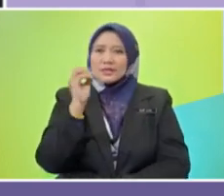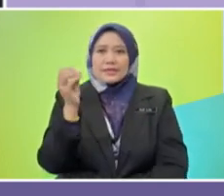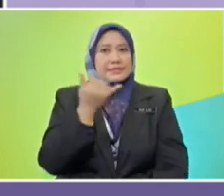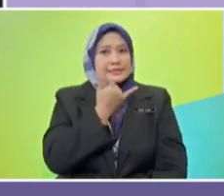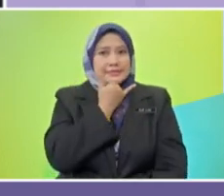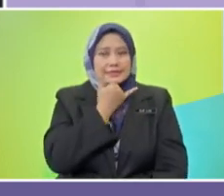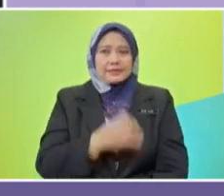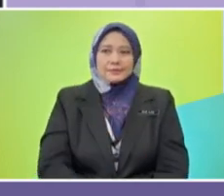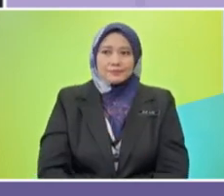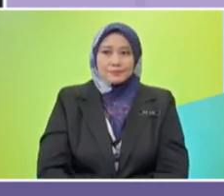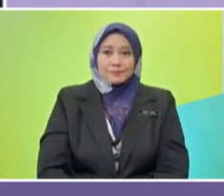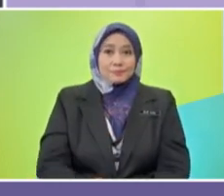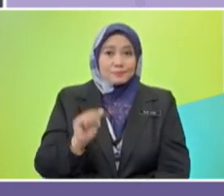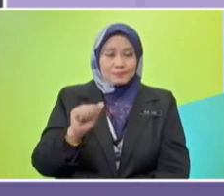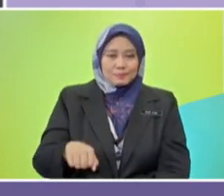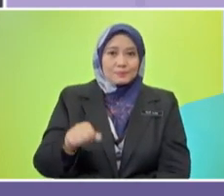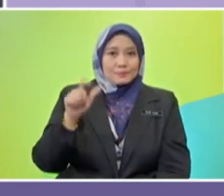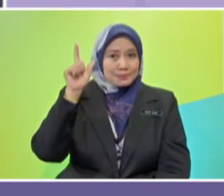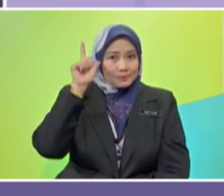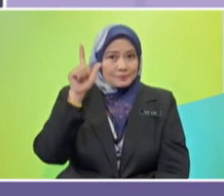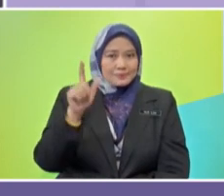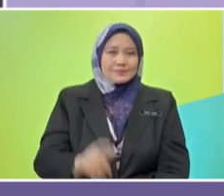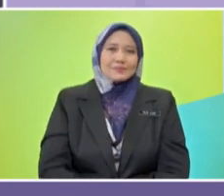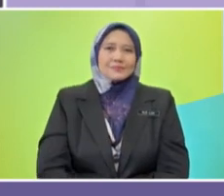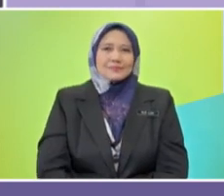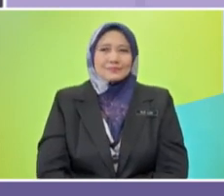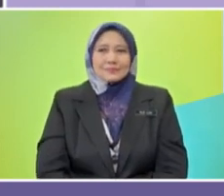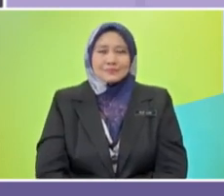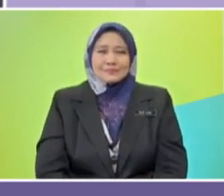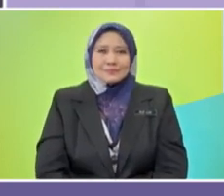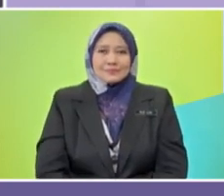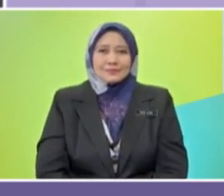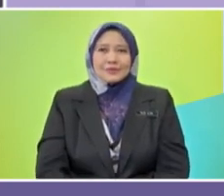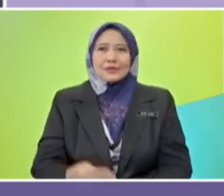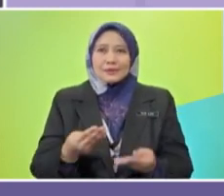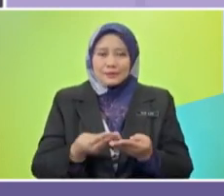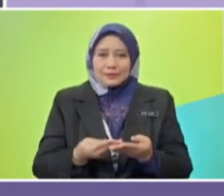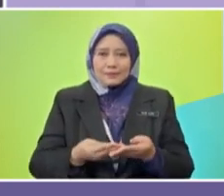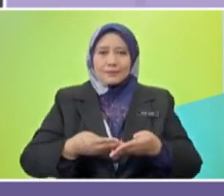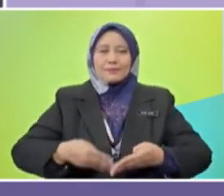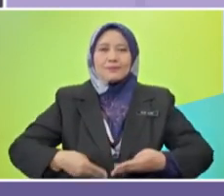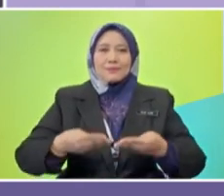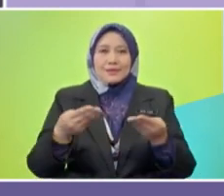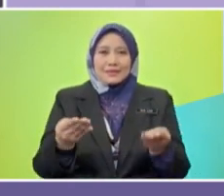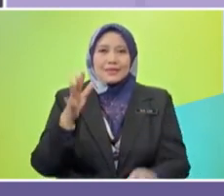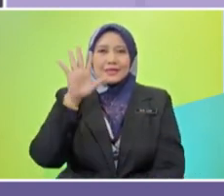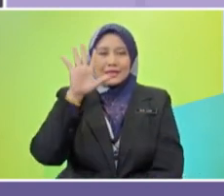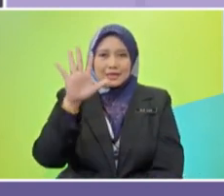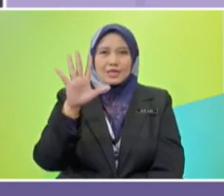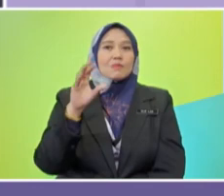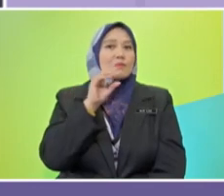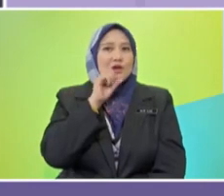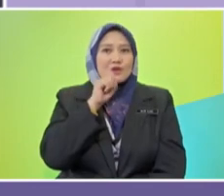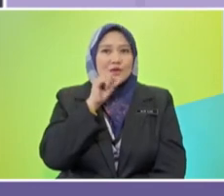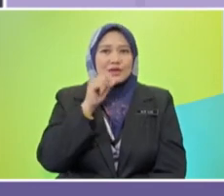tak buah oren kat depan tu? Nampak, cikgu. Kita beri dia 5 biji buah oren. 5 oren. Ya. 5 oren. 5 oren. 5